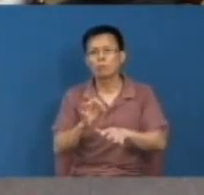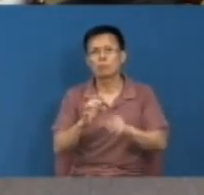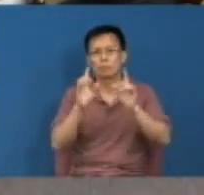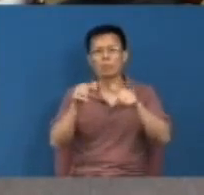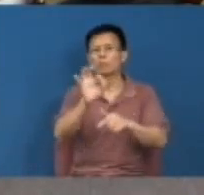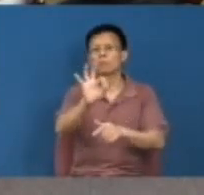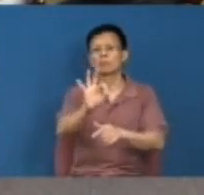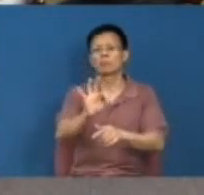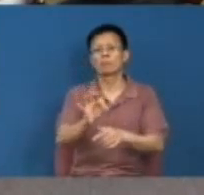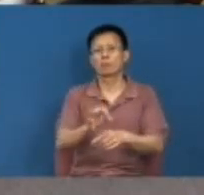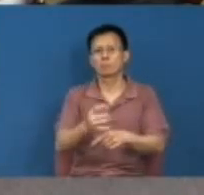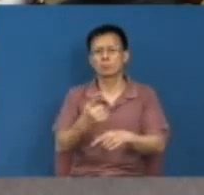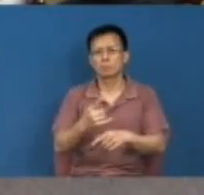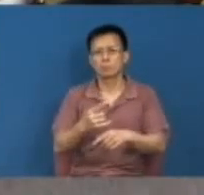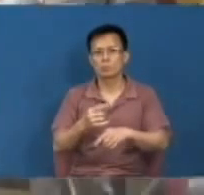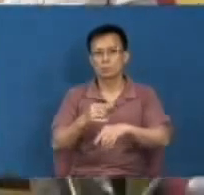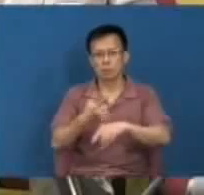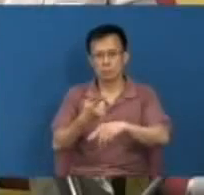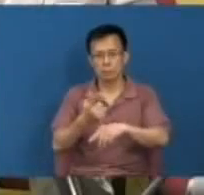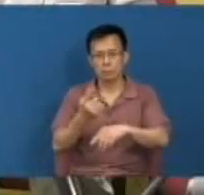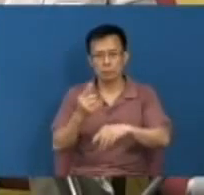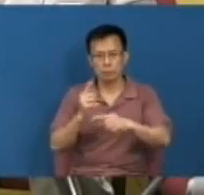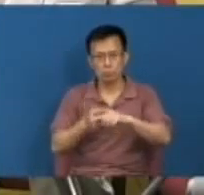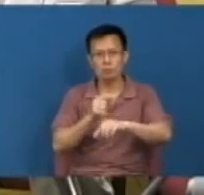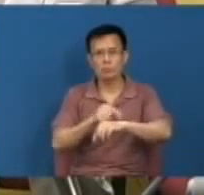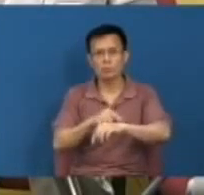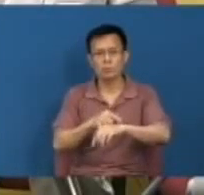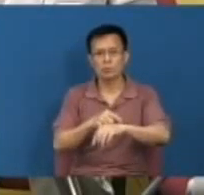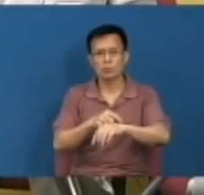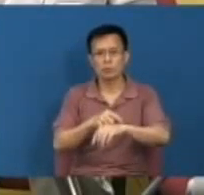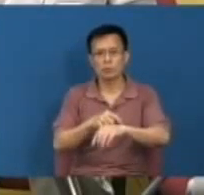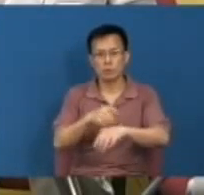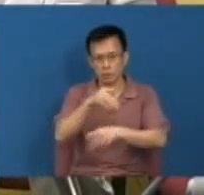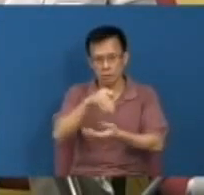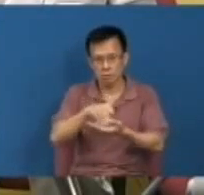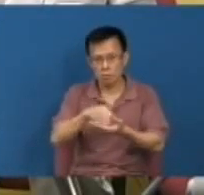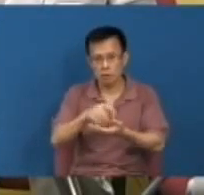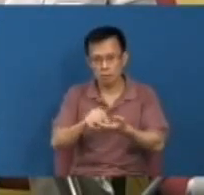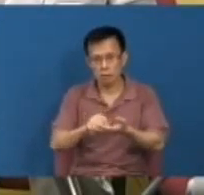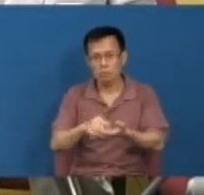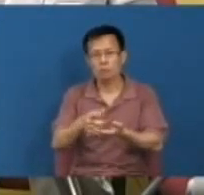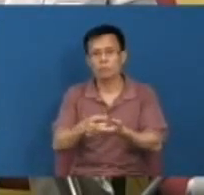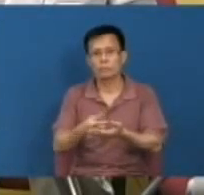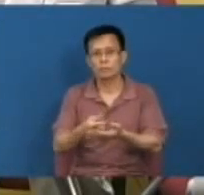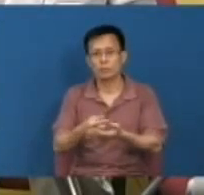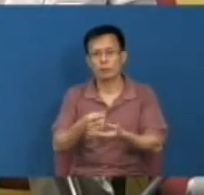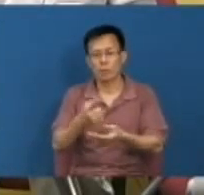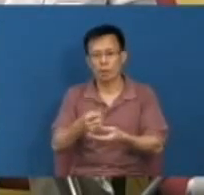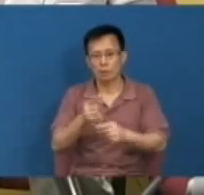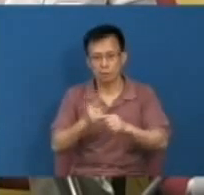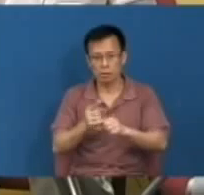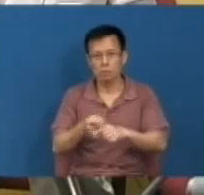嗰當日咧，係登記到個人咧，就先話你喺度住，話你作實，話